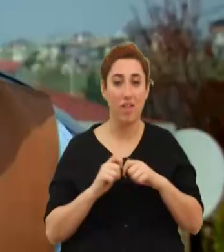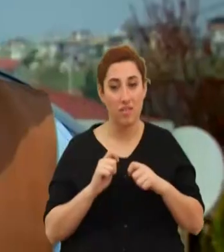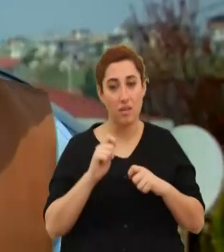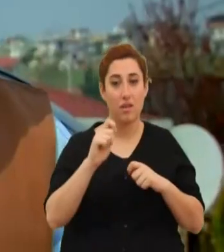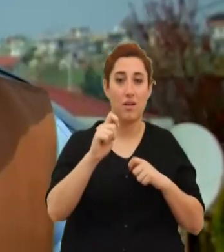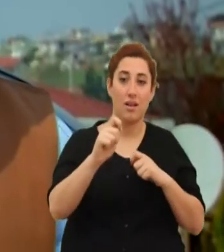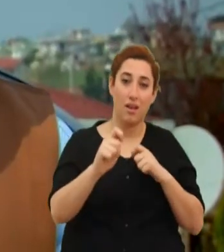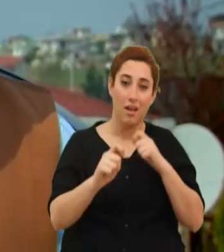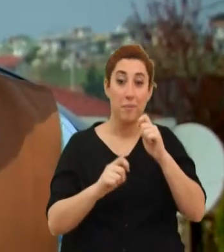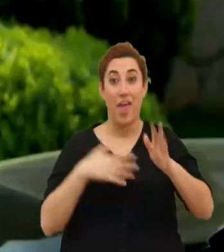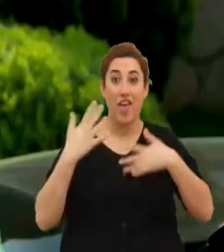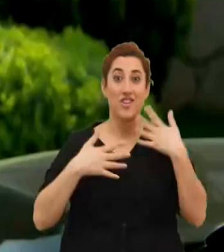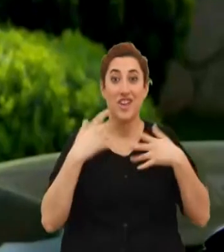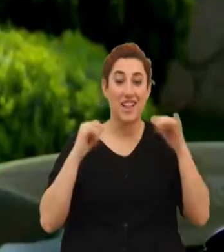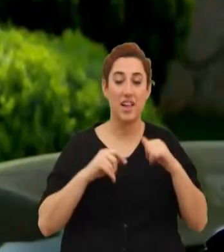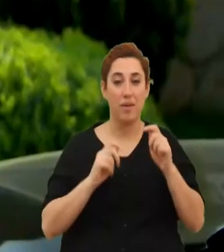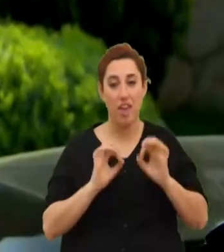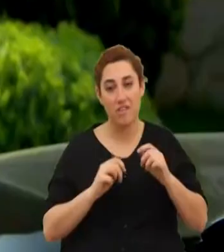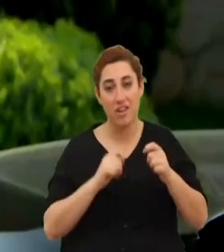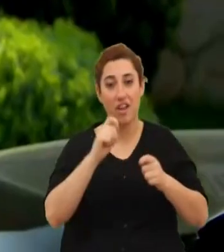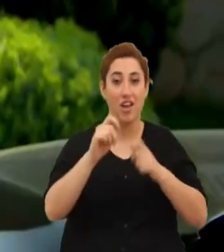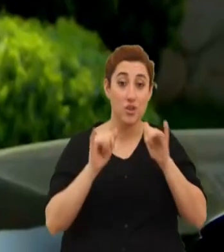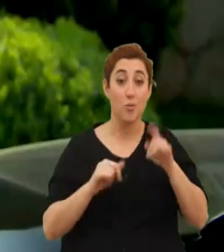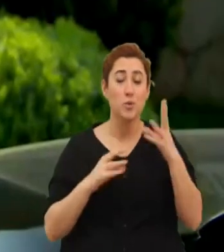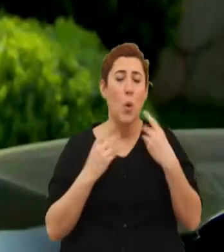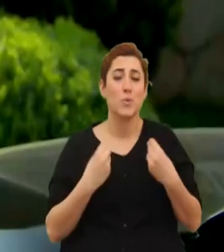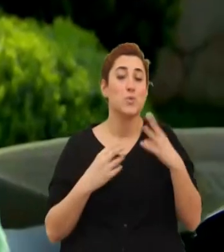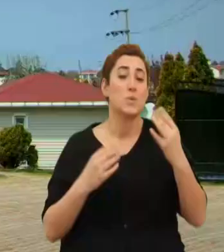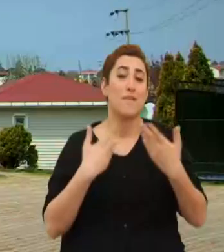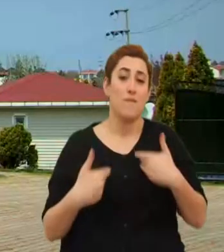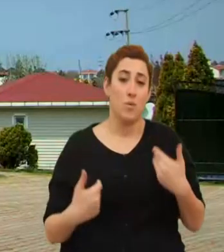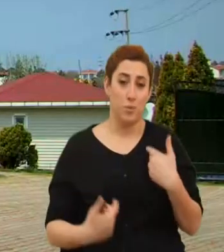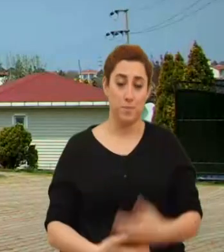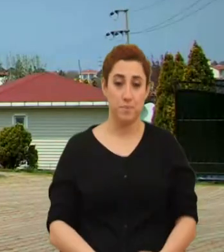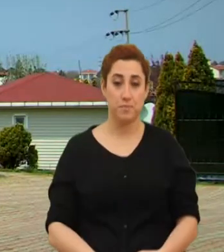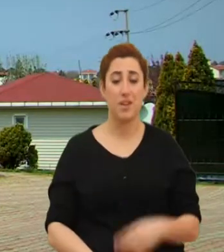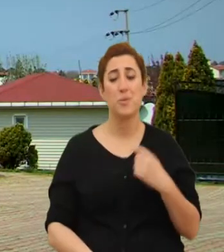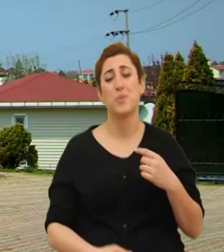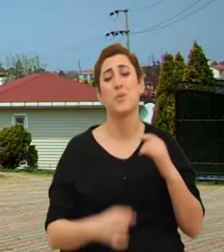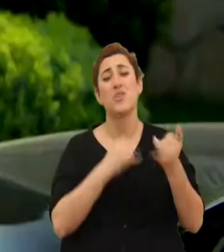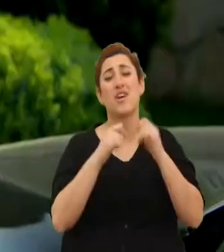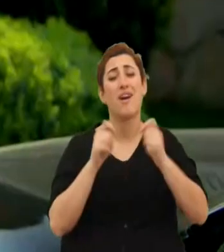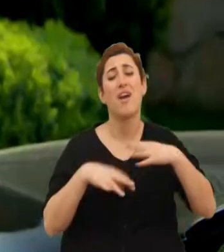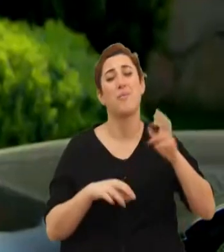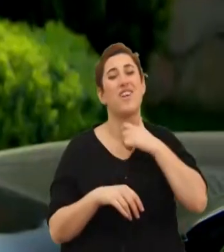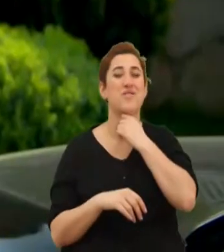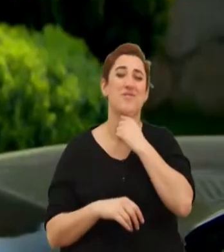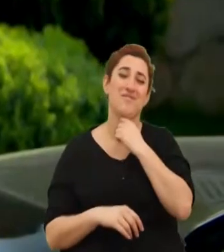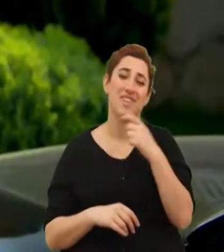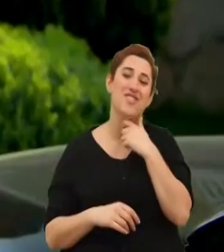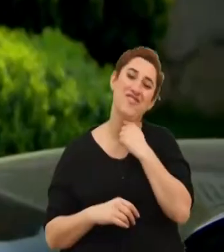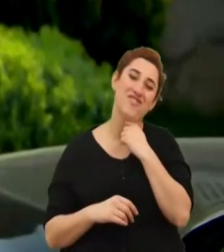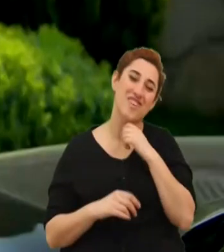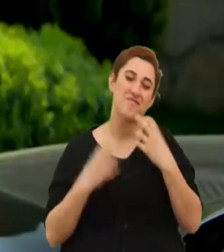ya efendim. En heyecanlı yerinde ağır çekim yapıyorlar. Çok güzel oluyor, çok seviyorum. Of, işi sulandırma Şükrü ya. Lütfen, ne olur